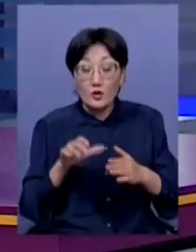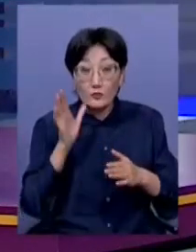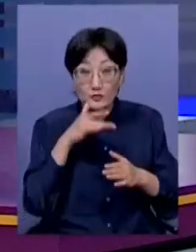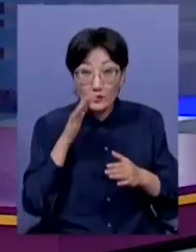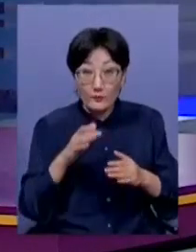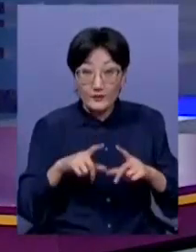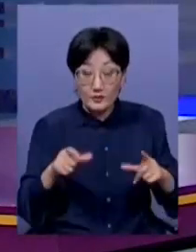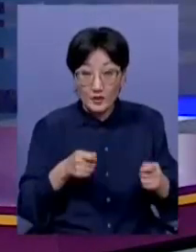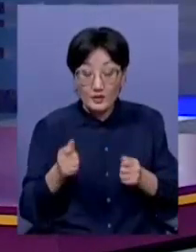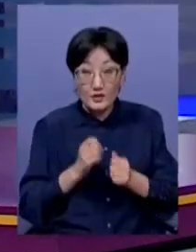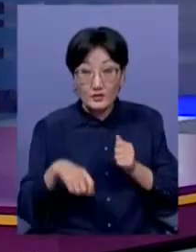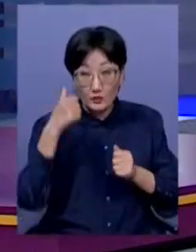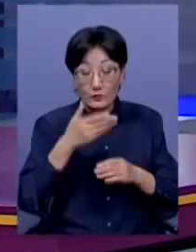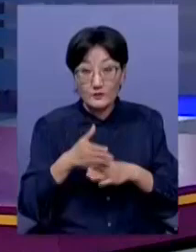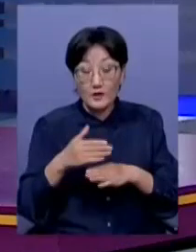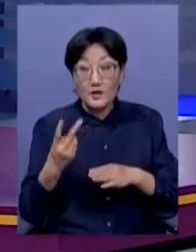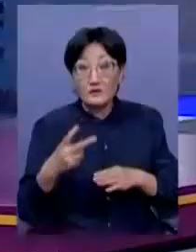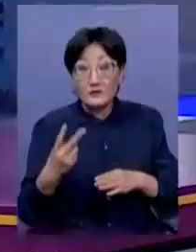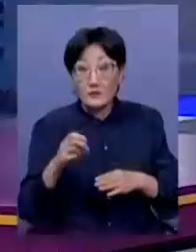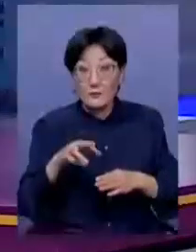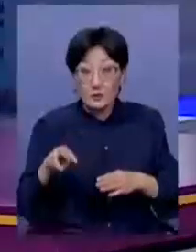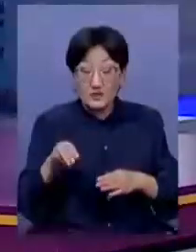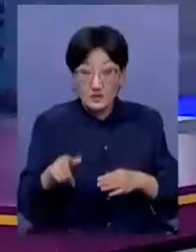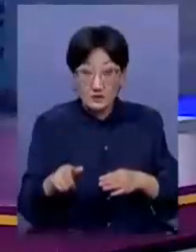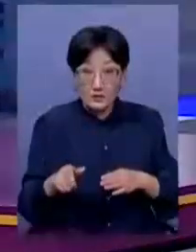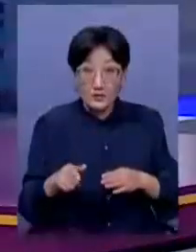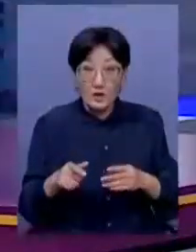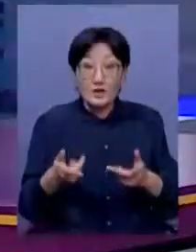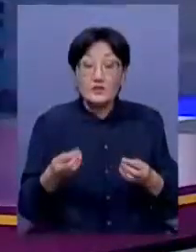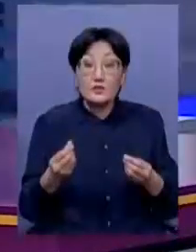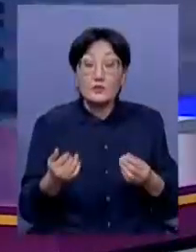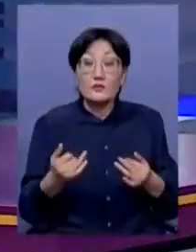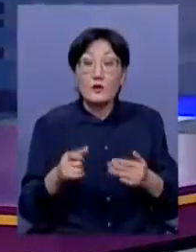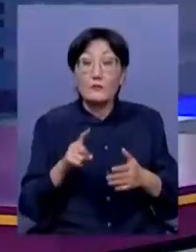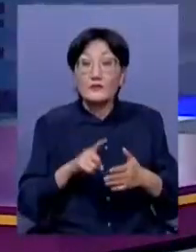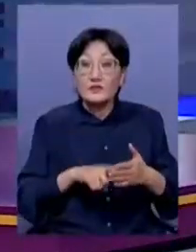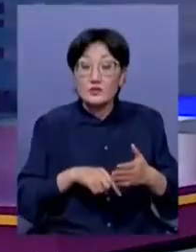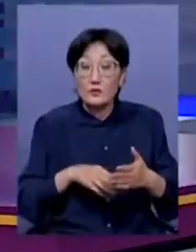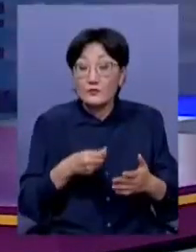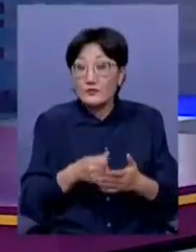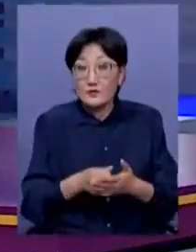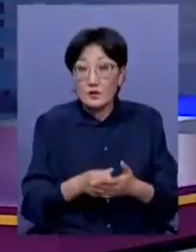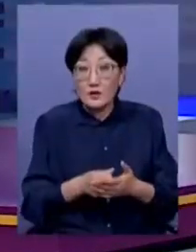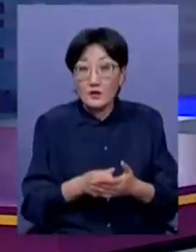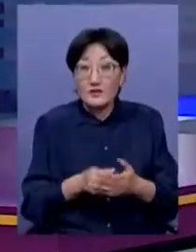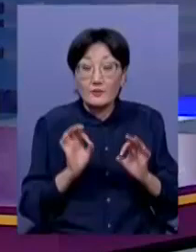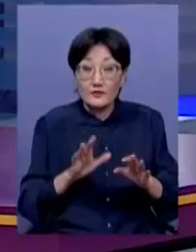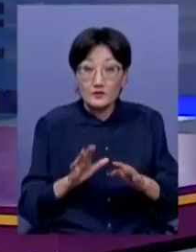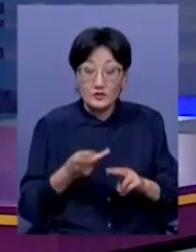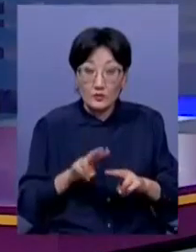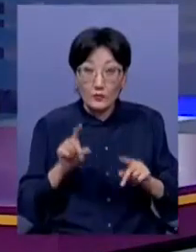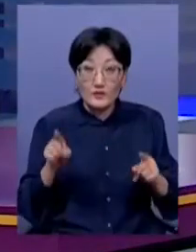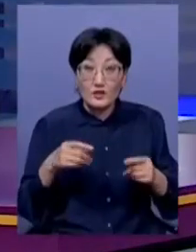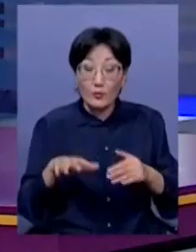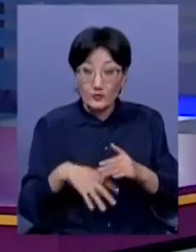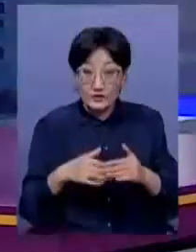администрация региона ежегодно выделяет 22 миллиона тенге. Но вот деньги, уверена активистка, расходуются нерационально и даже